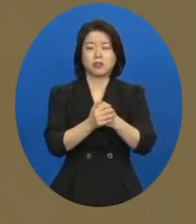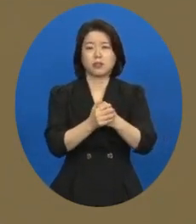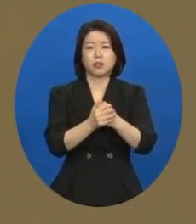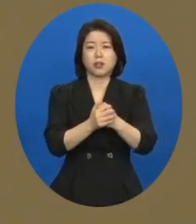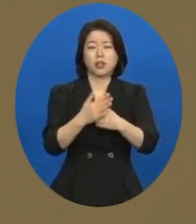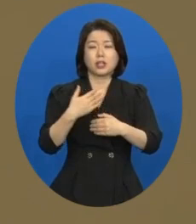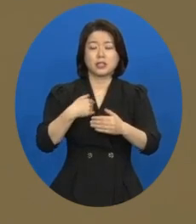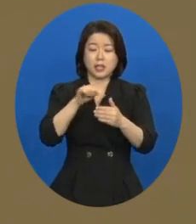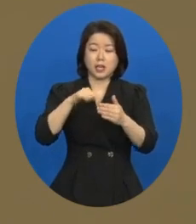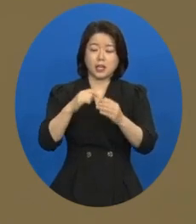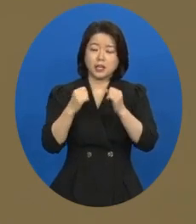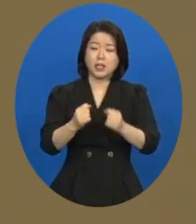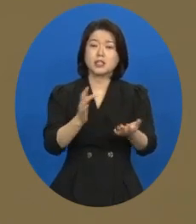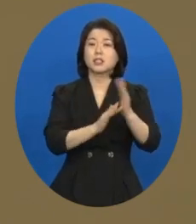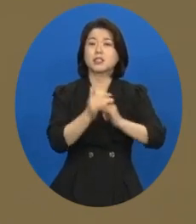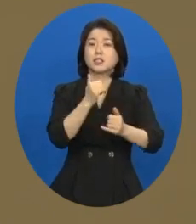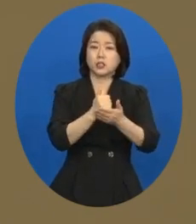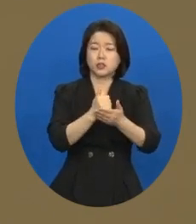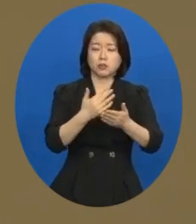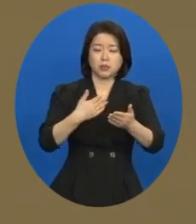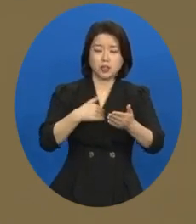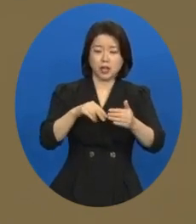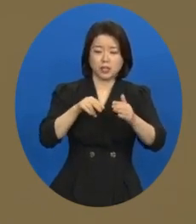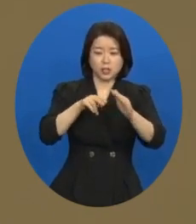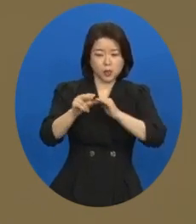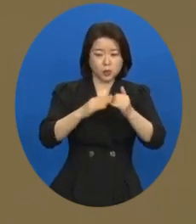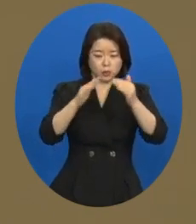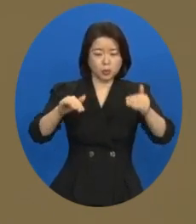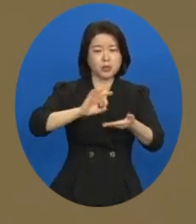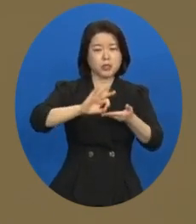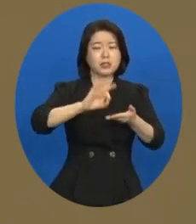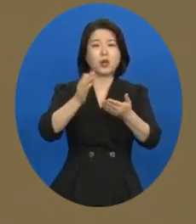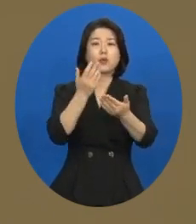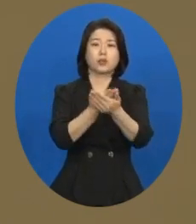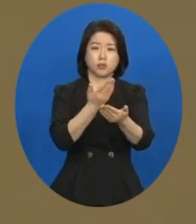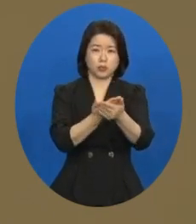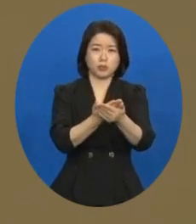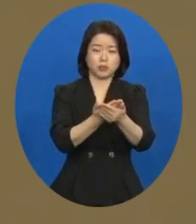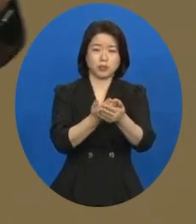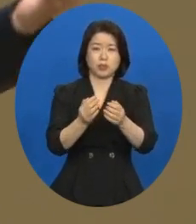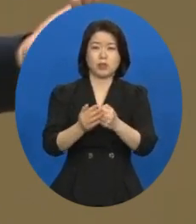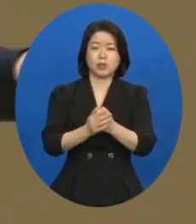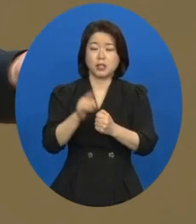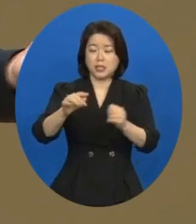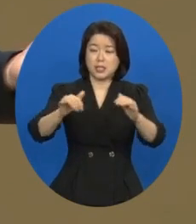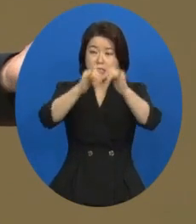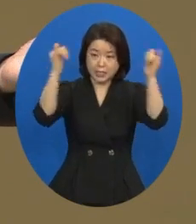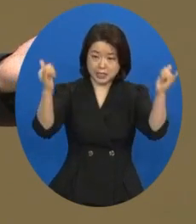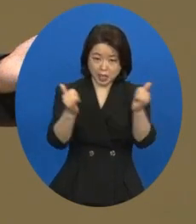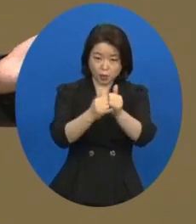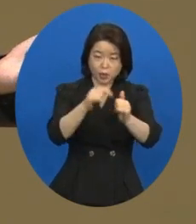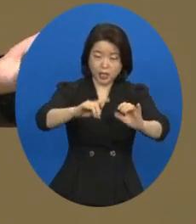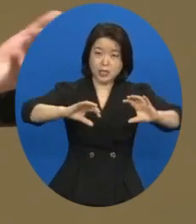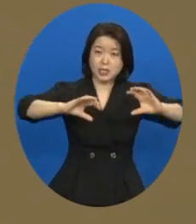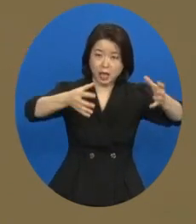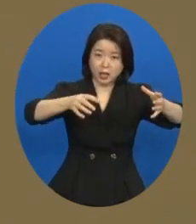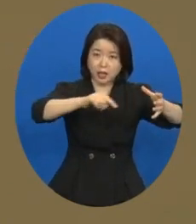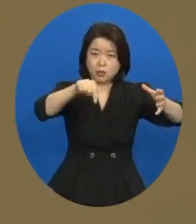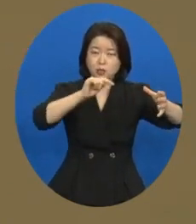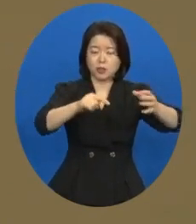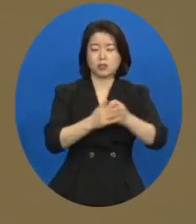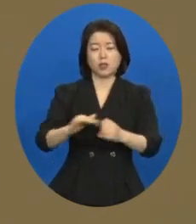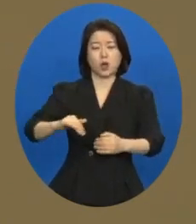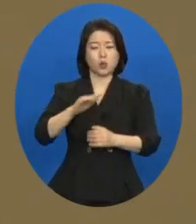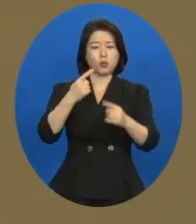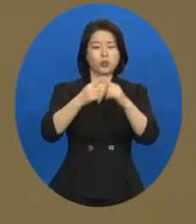제 안에 계신 예수님, 저를 도피성으로 쓰십시오. 이 사회, 이 나라에 우리